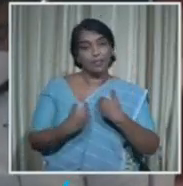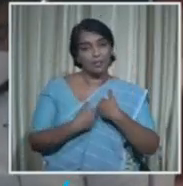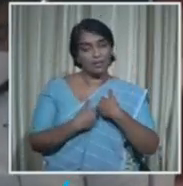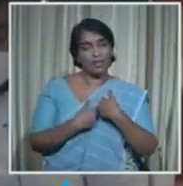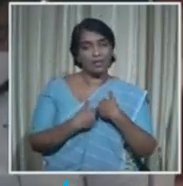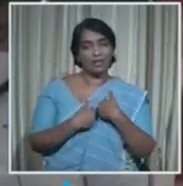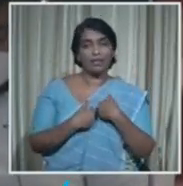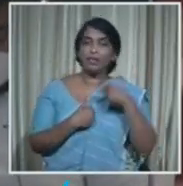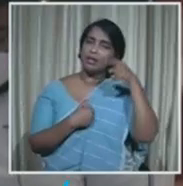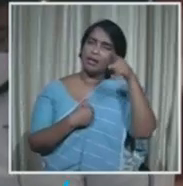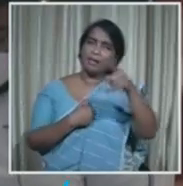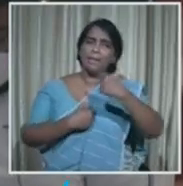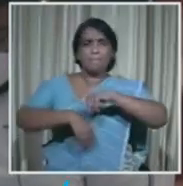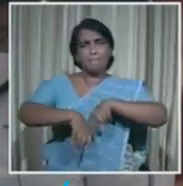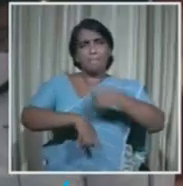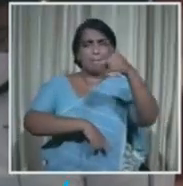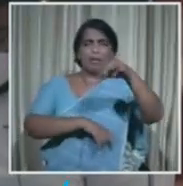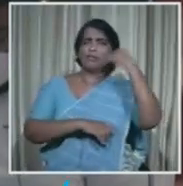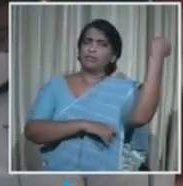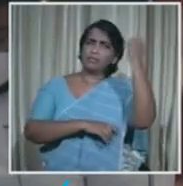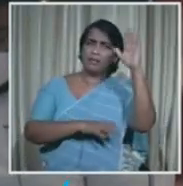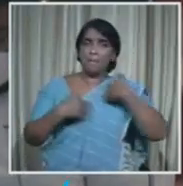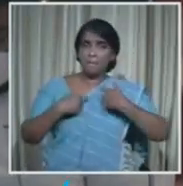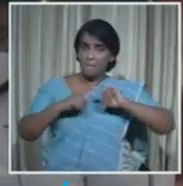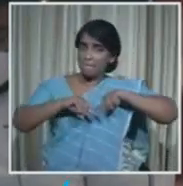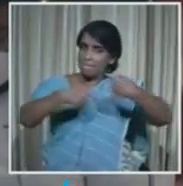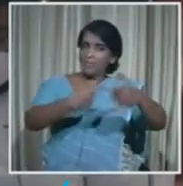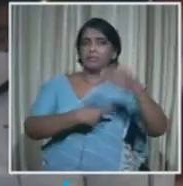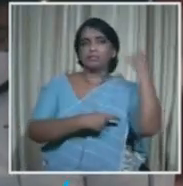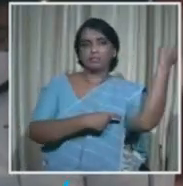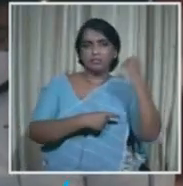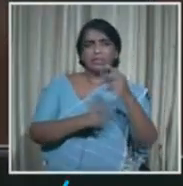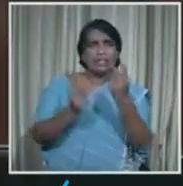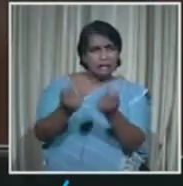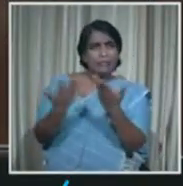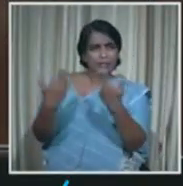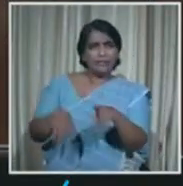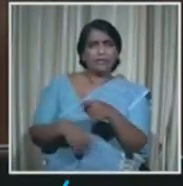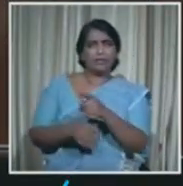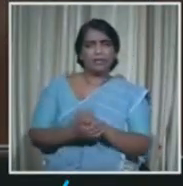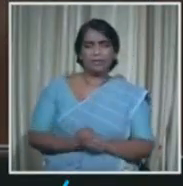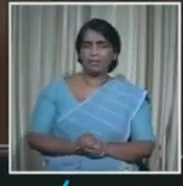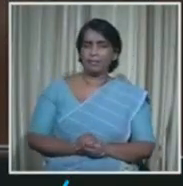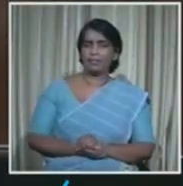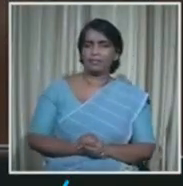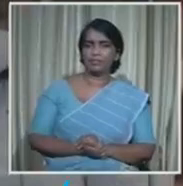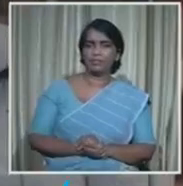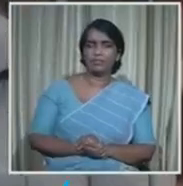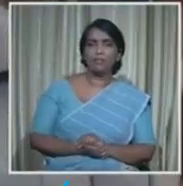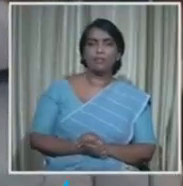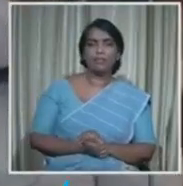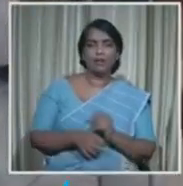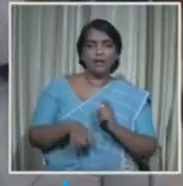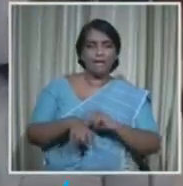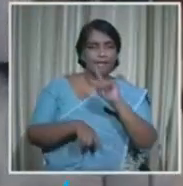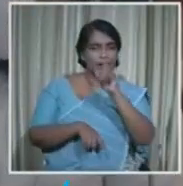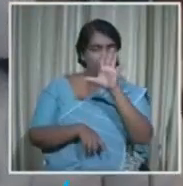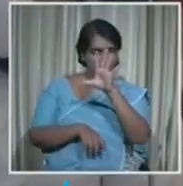obat umala, pak hari katakan magem pasi. Obat umala, oke, mandi berakaran. Nisa hari, katakan agak tuh mani mada winadi pahat